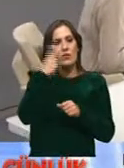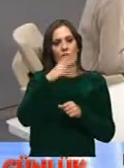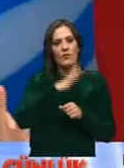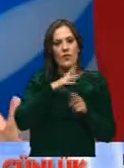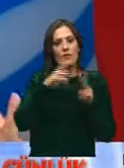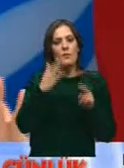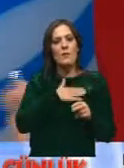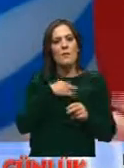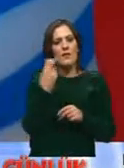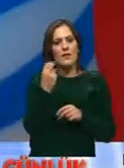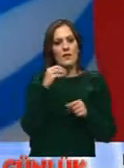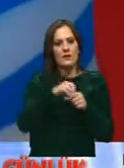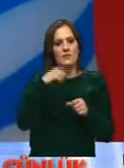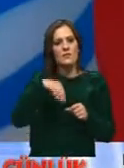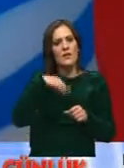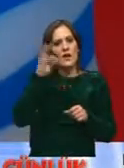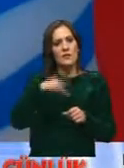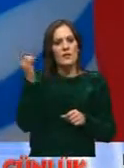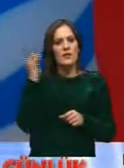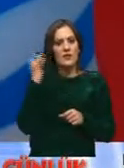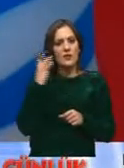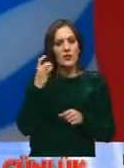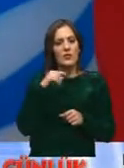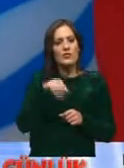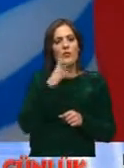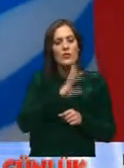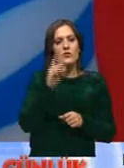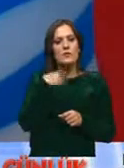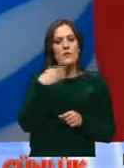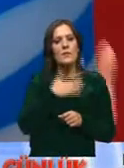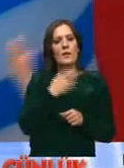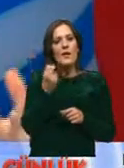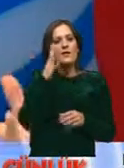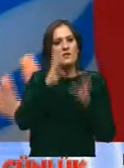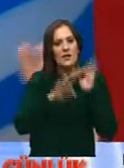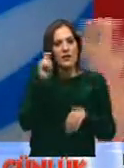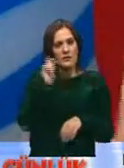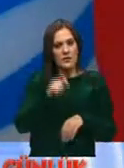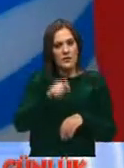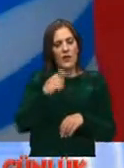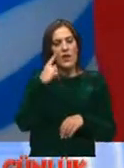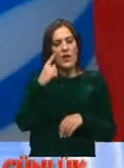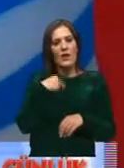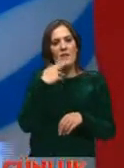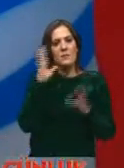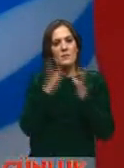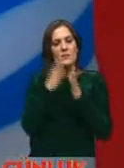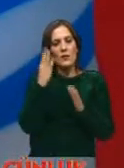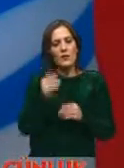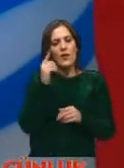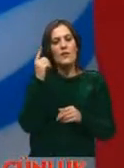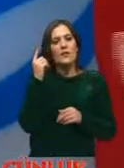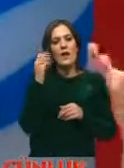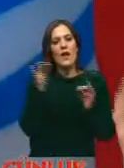Evet. Meme kanseri. Evet. Biz hep dinliyoruz. Muhteşem bir koro. Meme kanseri tedavisi gören hanımlardan oluşan ve